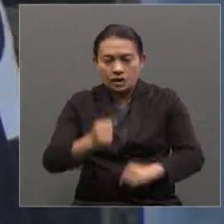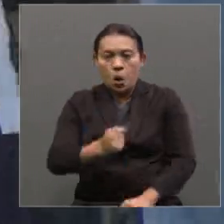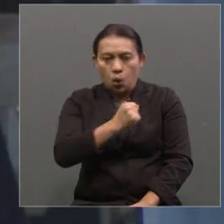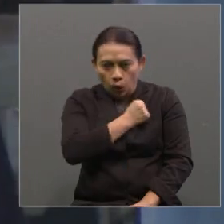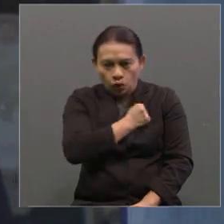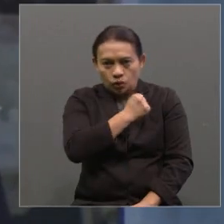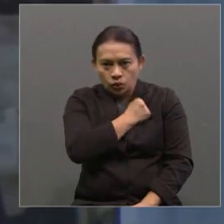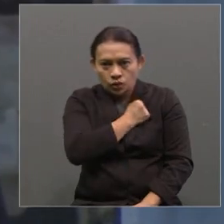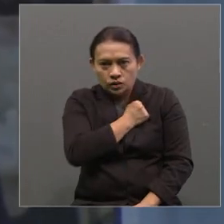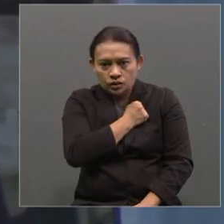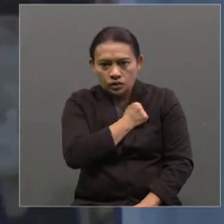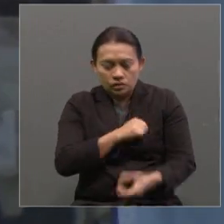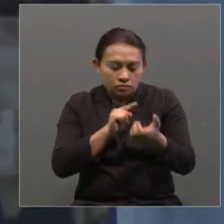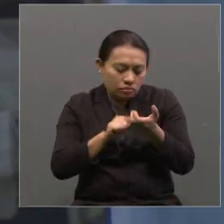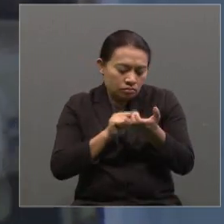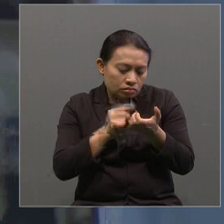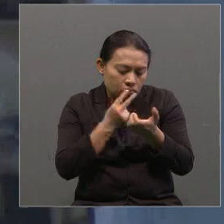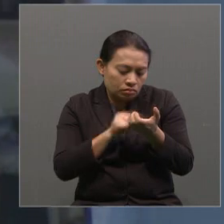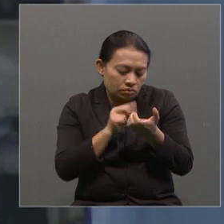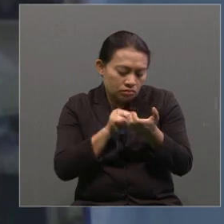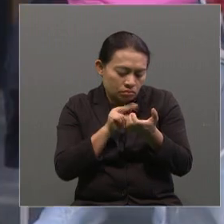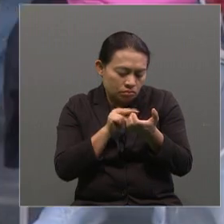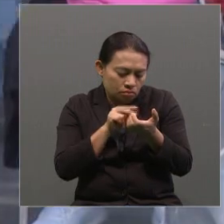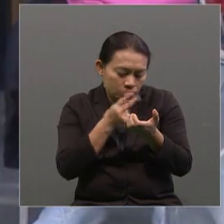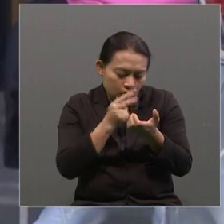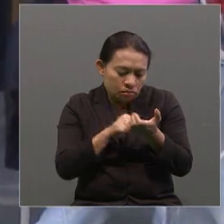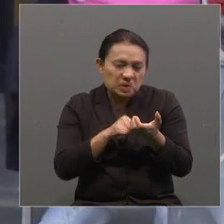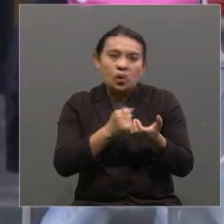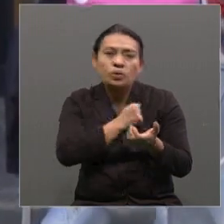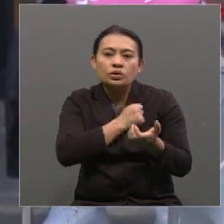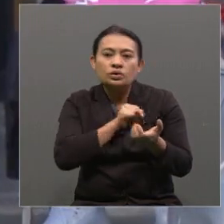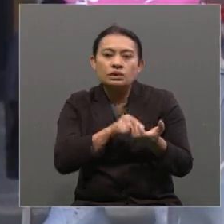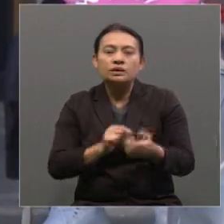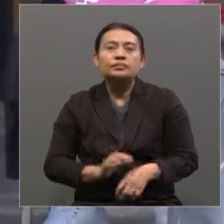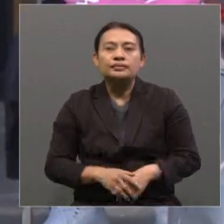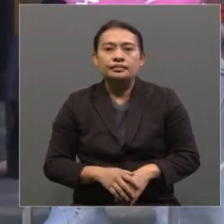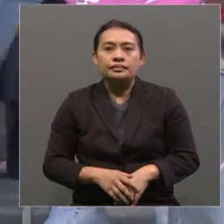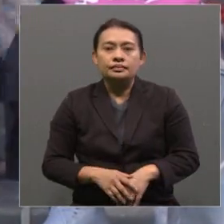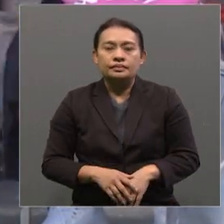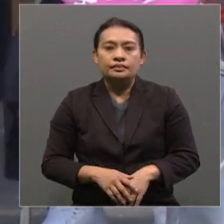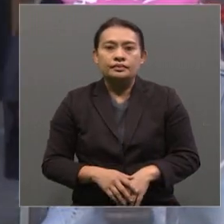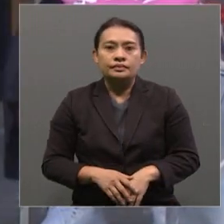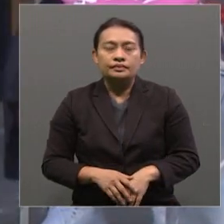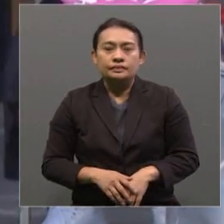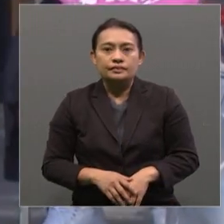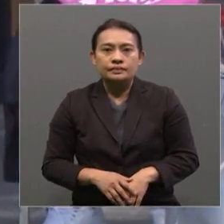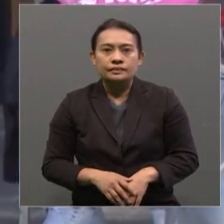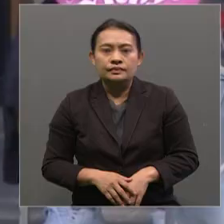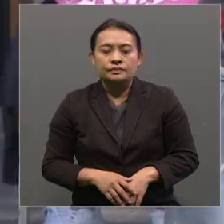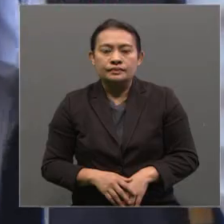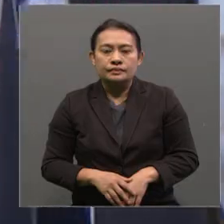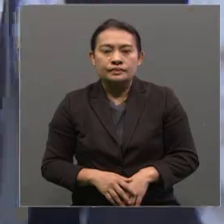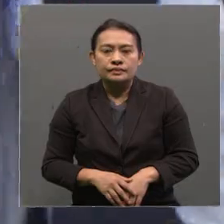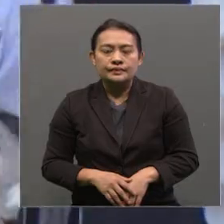ดดูดินั่งดูข่าวตั้งหลากหลายคุณไม่อดทนคุณอ่านได้ไงใช่ไหมฮะแต่ผมกำลังจะบอกว่าอย่างไรก็ตาม